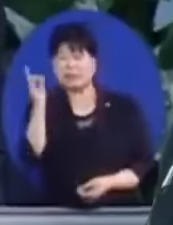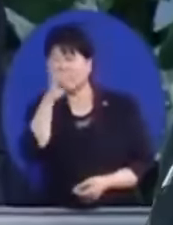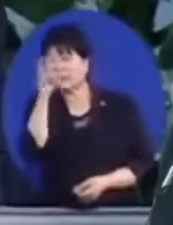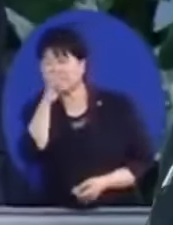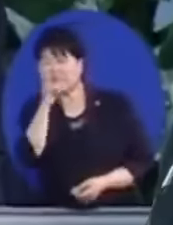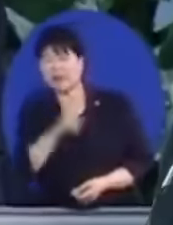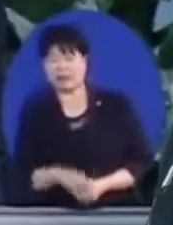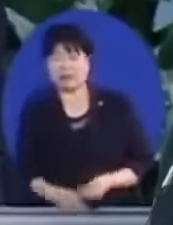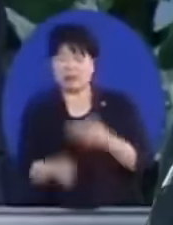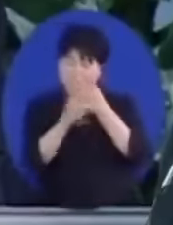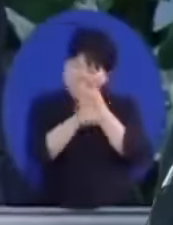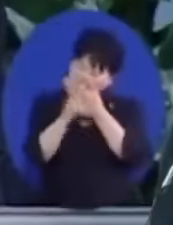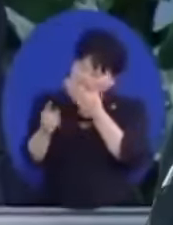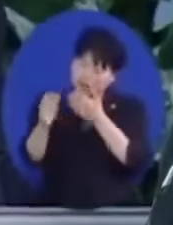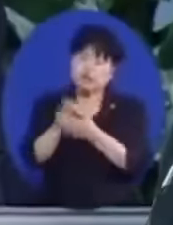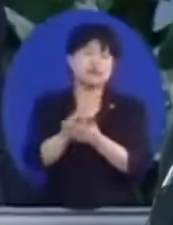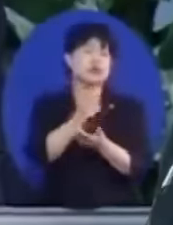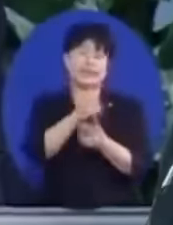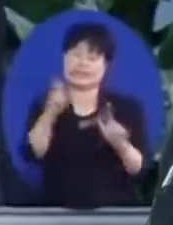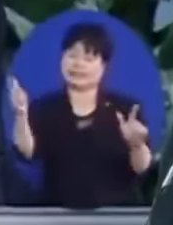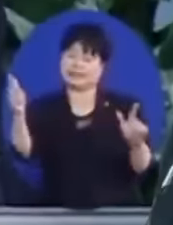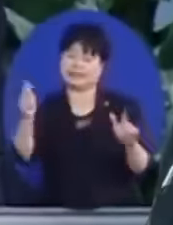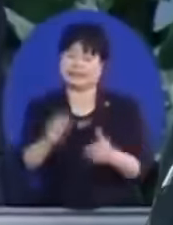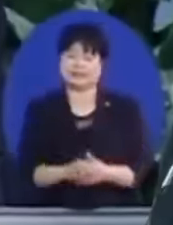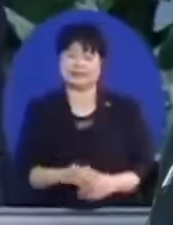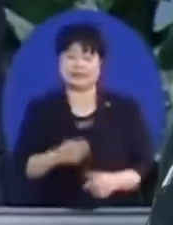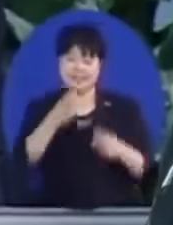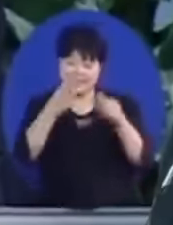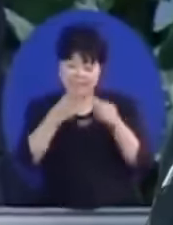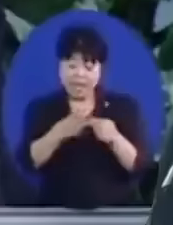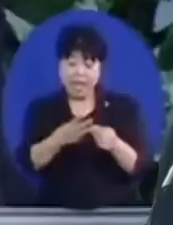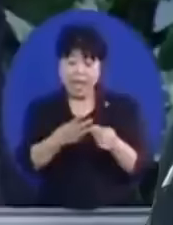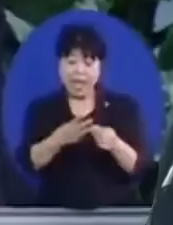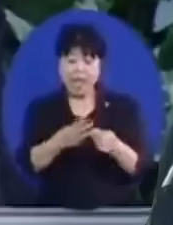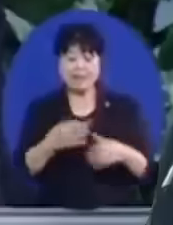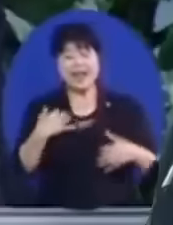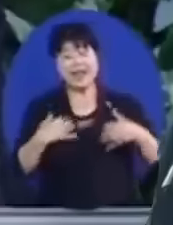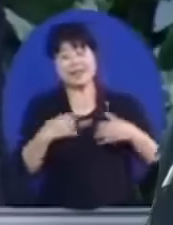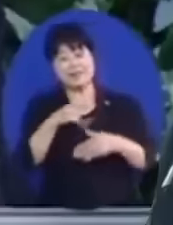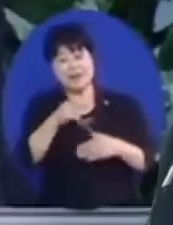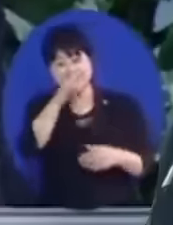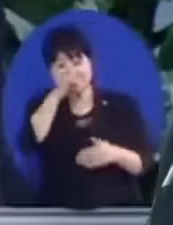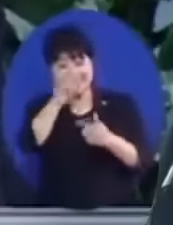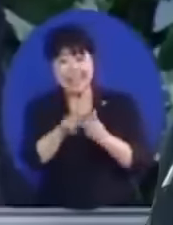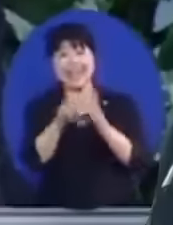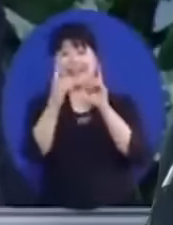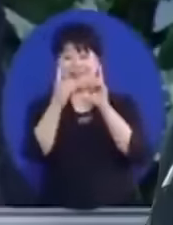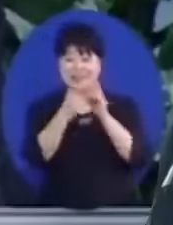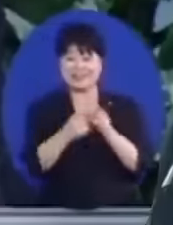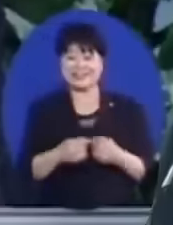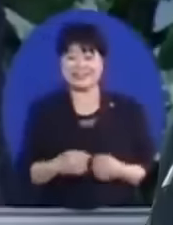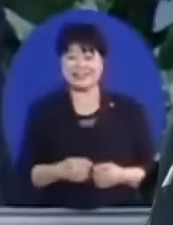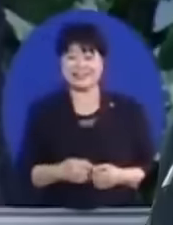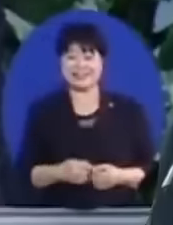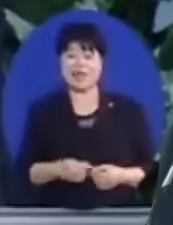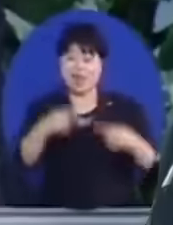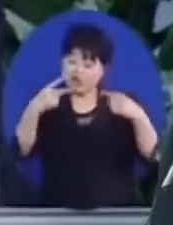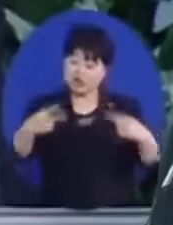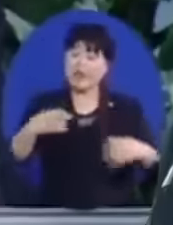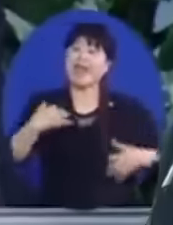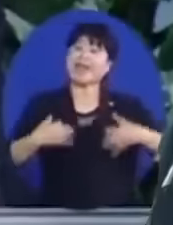하면 그것은 친구가 아닌 것입니다. 세 번째, 내가 기쁜 마음을 가지고 만나면 기쁜 마음이 배가